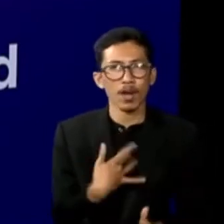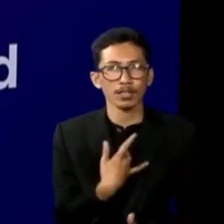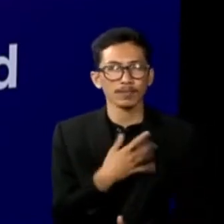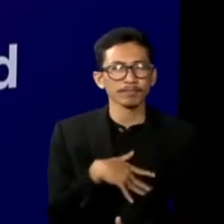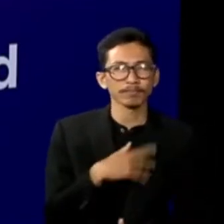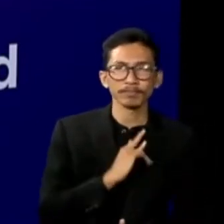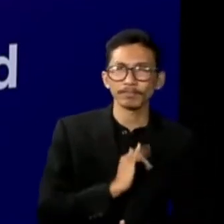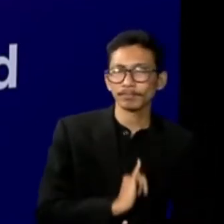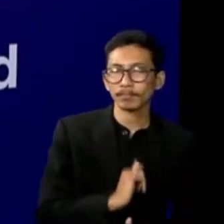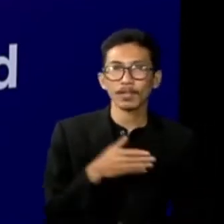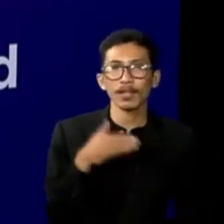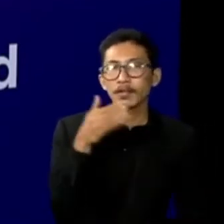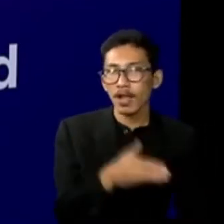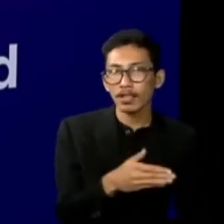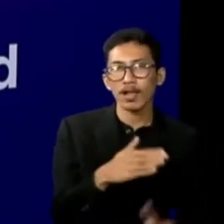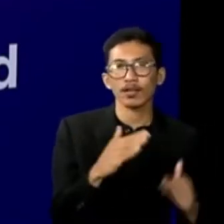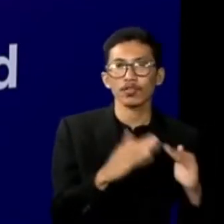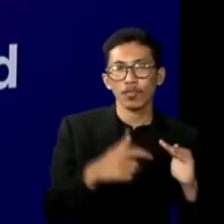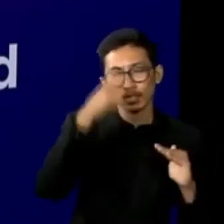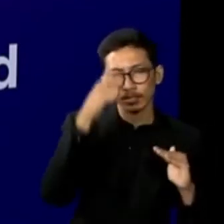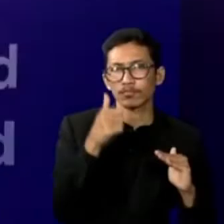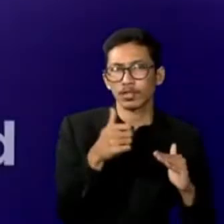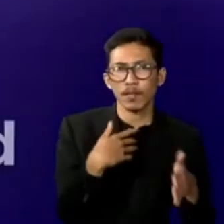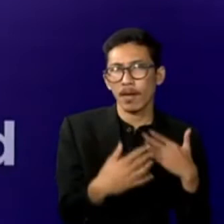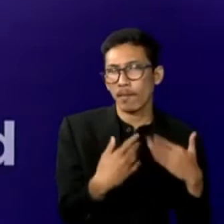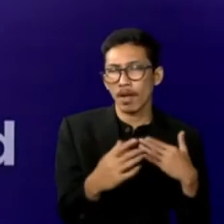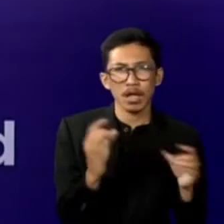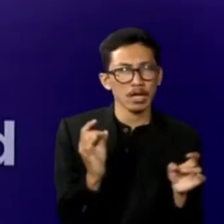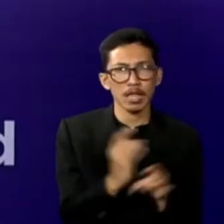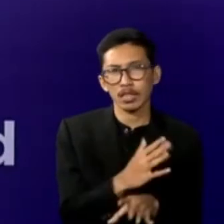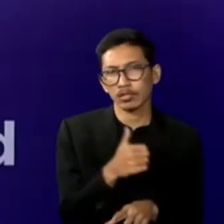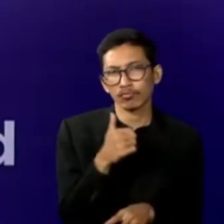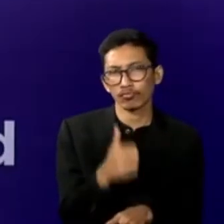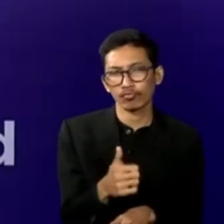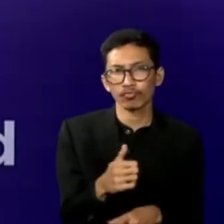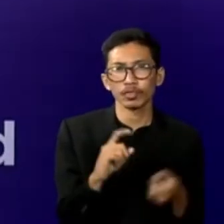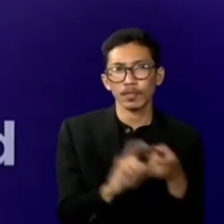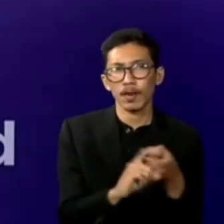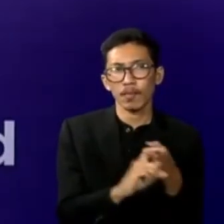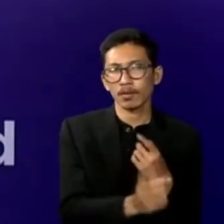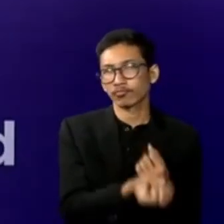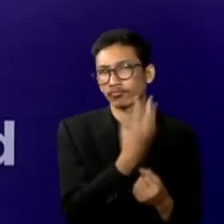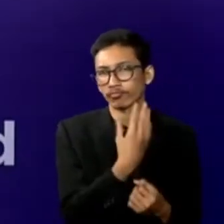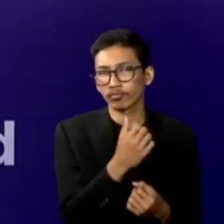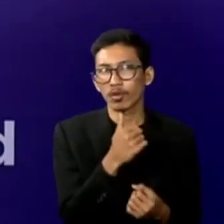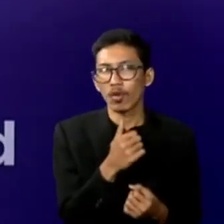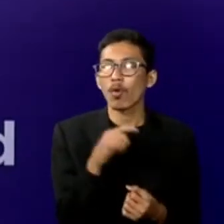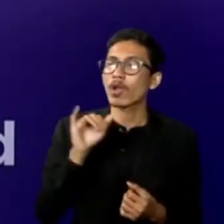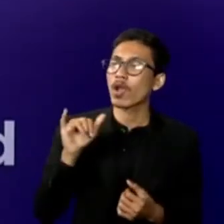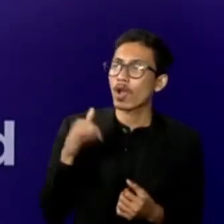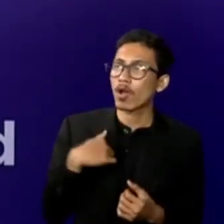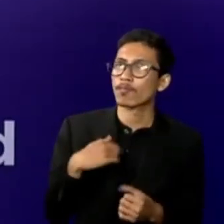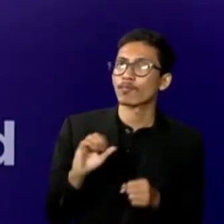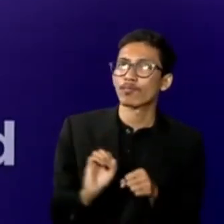kamu datang biar dijelaskan kalau perlu dites sama teman-teman di Puskesmas itu untuk mengetahui Oh iya Anda